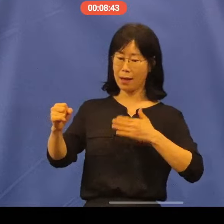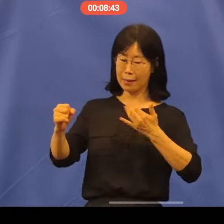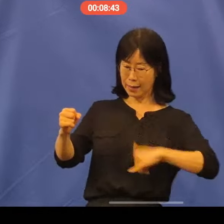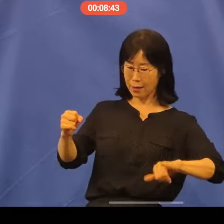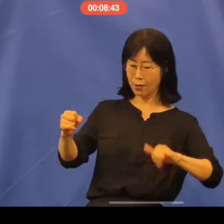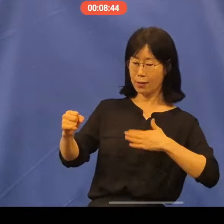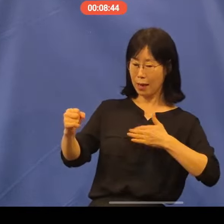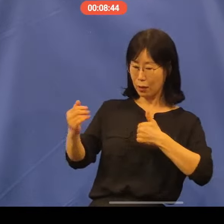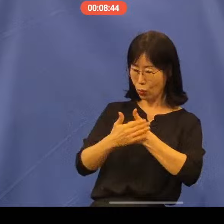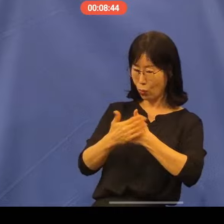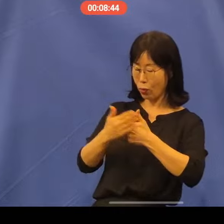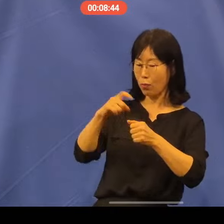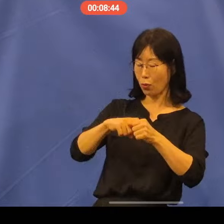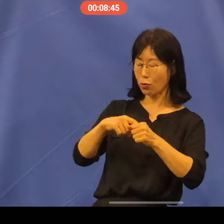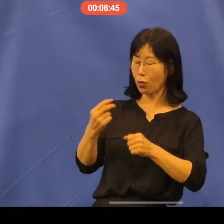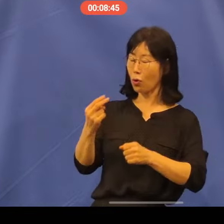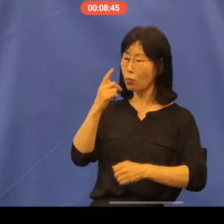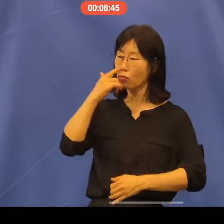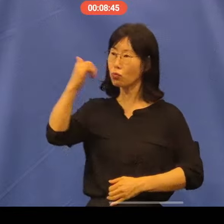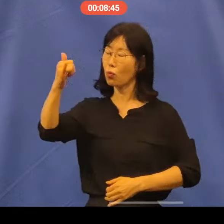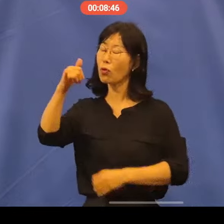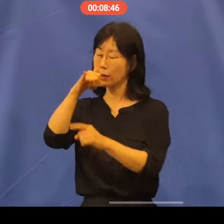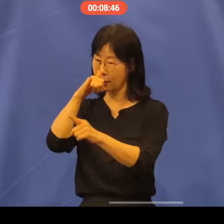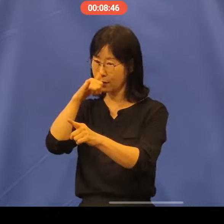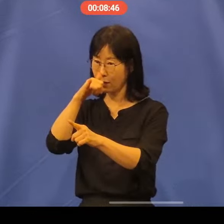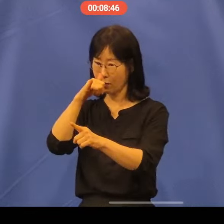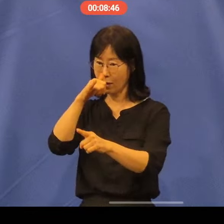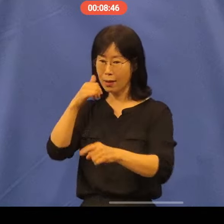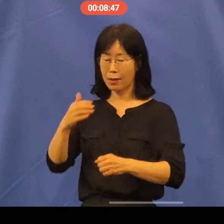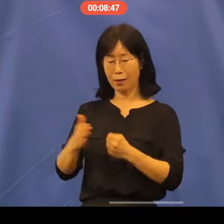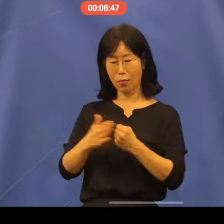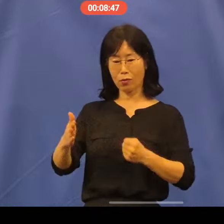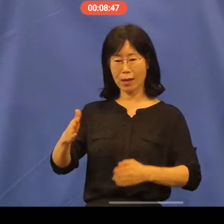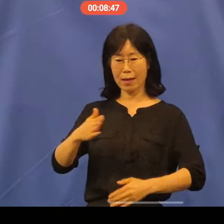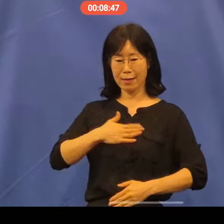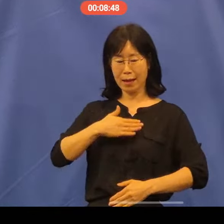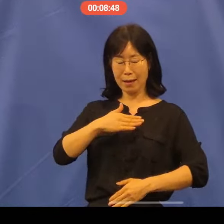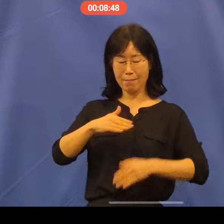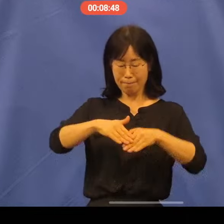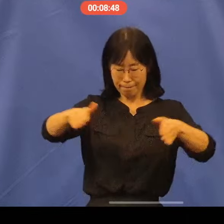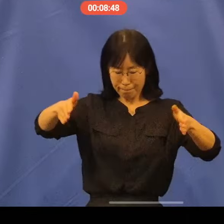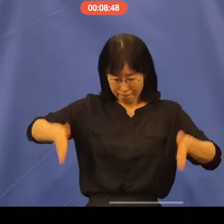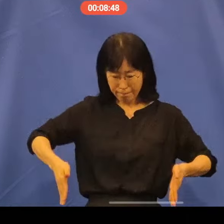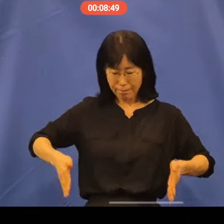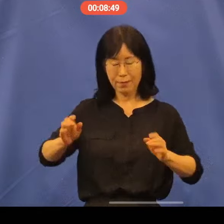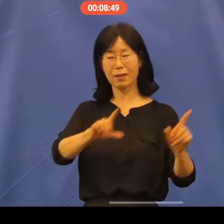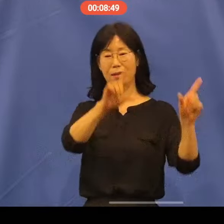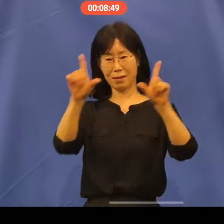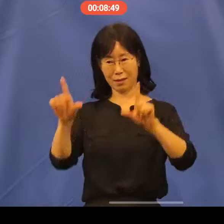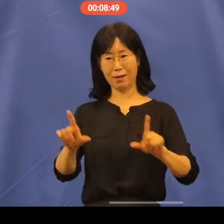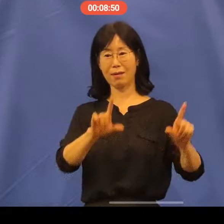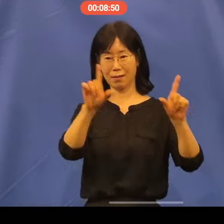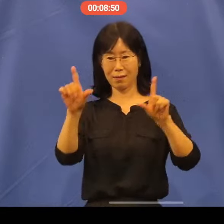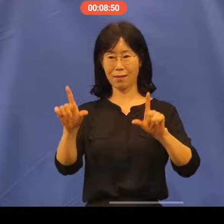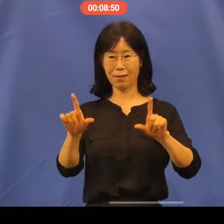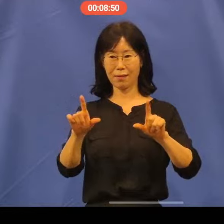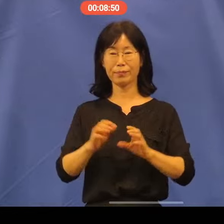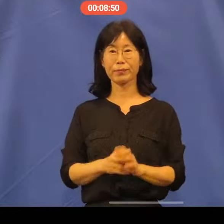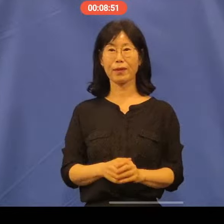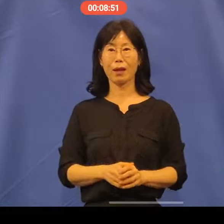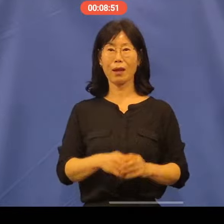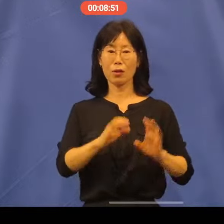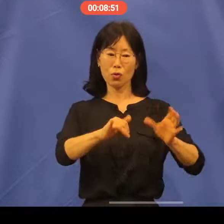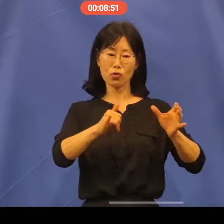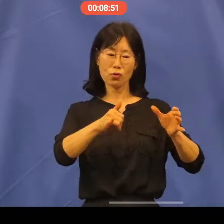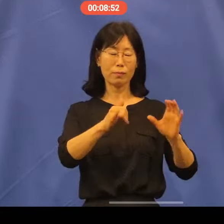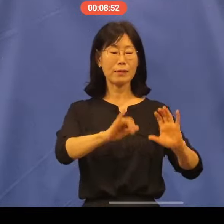중심적, 이기적이죠. 폐쇄적이고 자폐적인 삶을 사는 거예요. 여러분 오늘 상업주의도 여기에 초점을 다 맞춥니다.